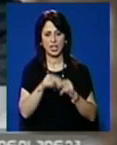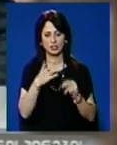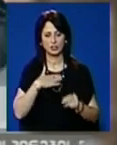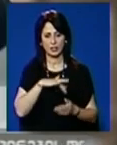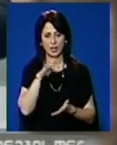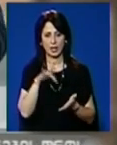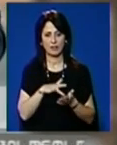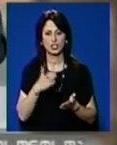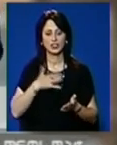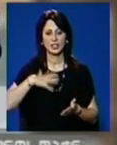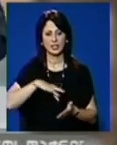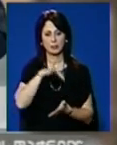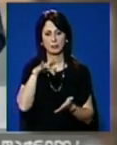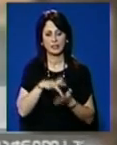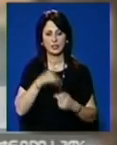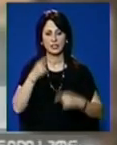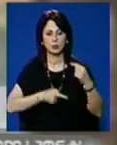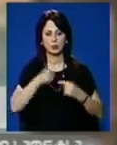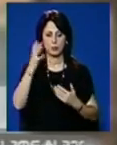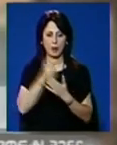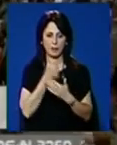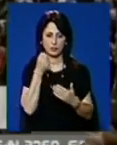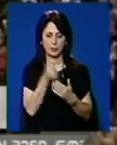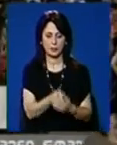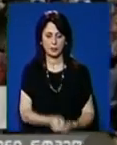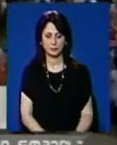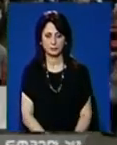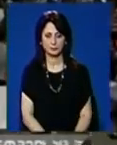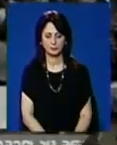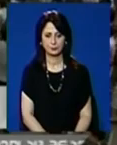ჩვენი ქალაქი, ჩვენი თბილისი. ბრძოლა გამარჯვებამდე.